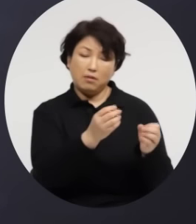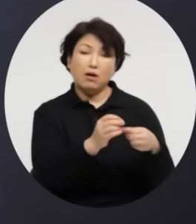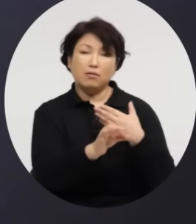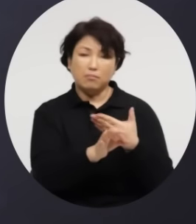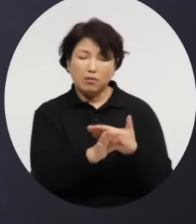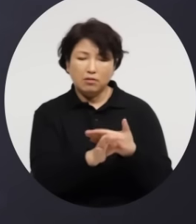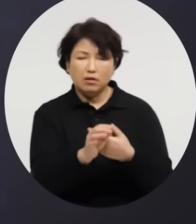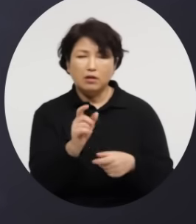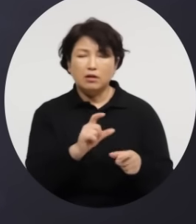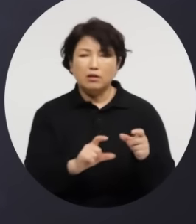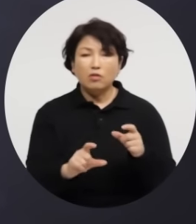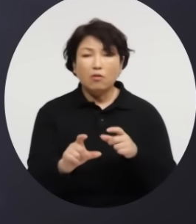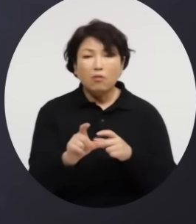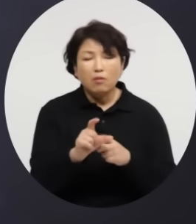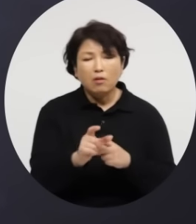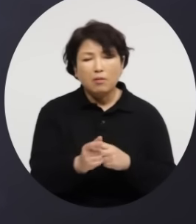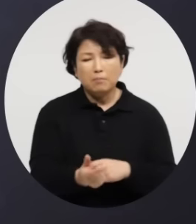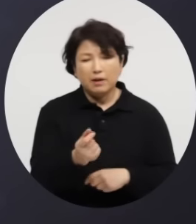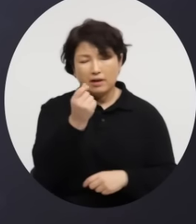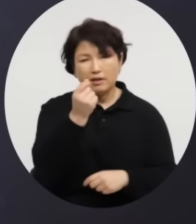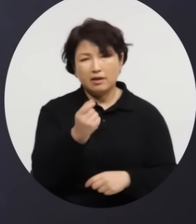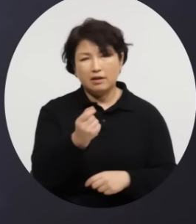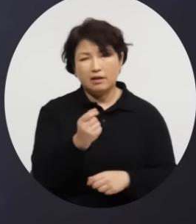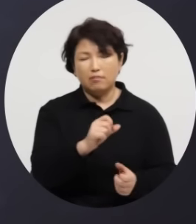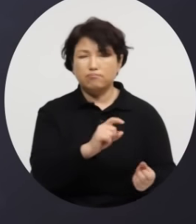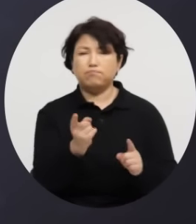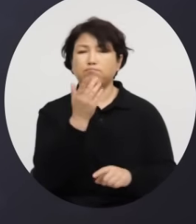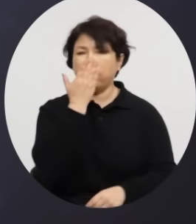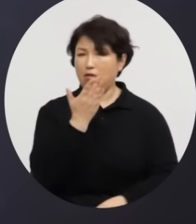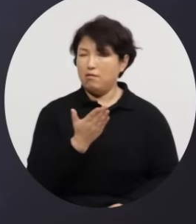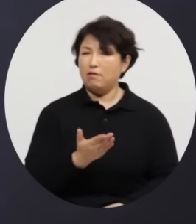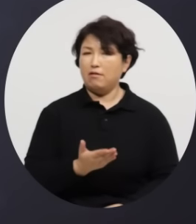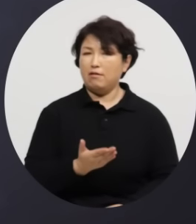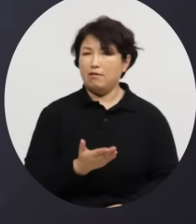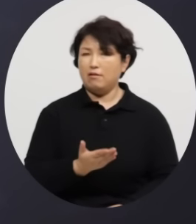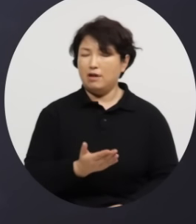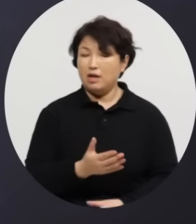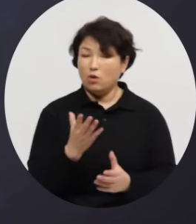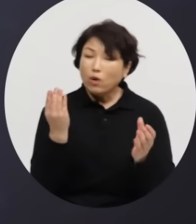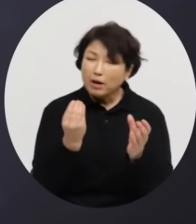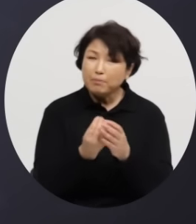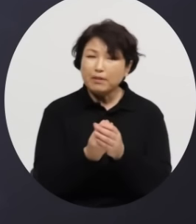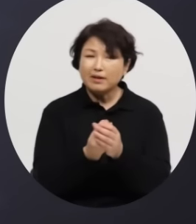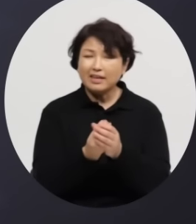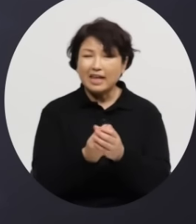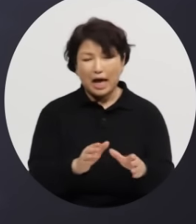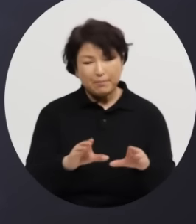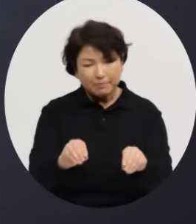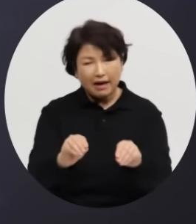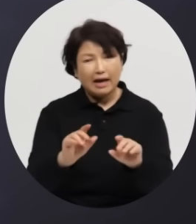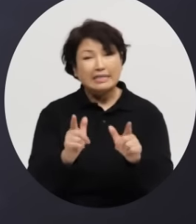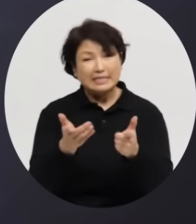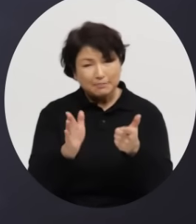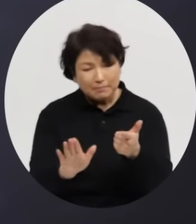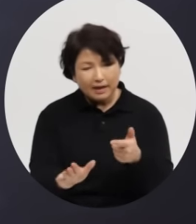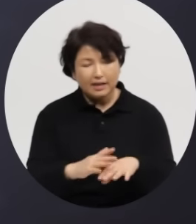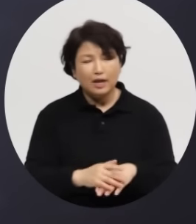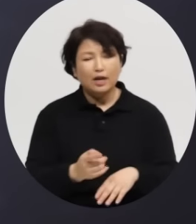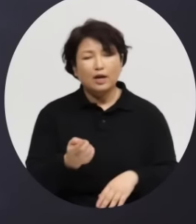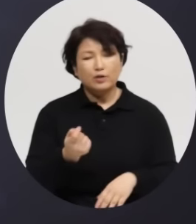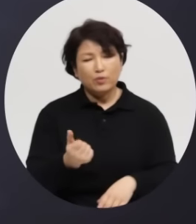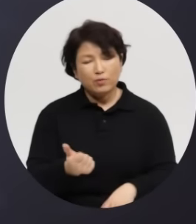어때요? 증상을 완화시킬 수가 있다. 치료 완치가 된다 이건 아니지만은 그런